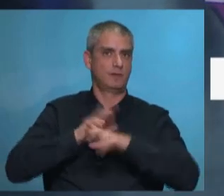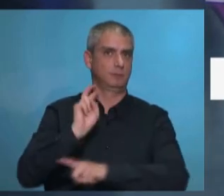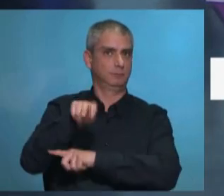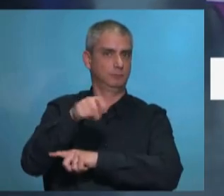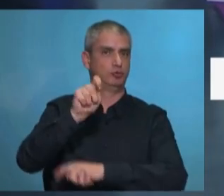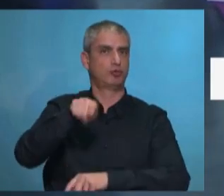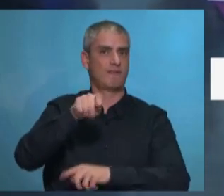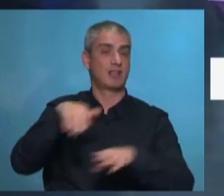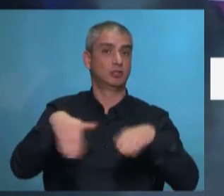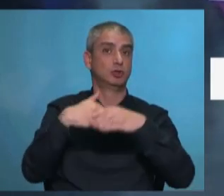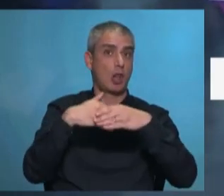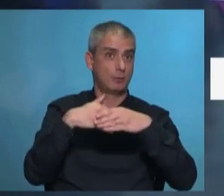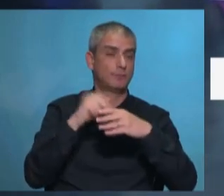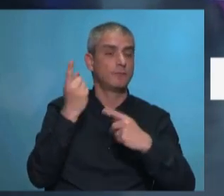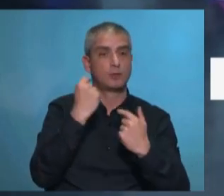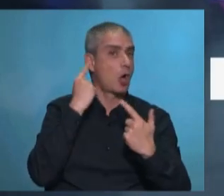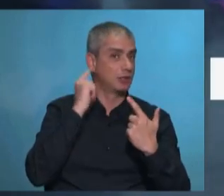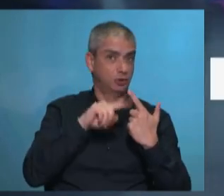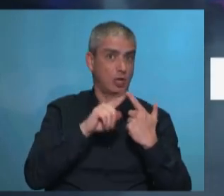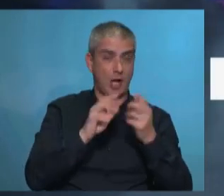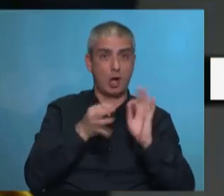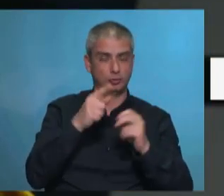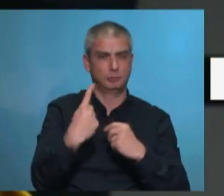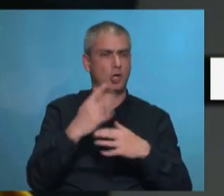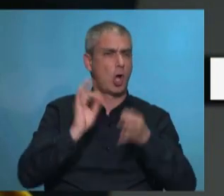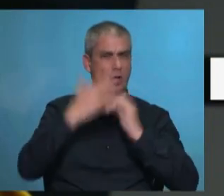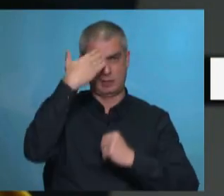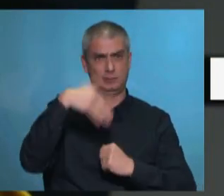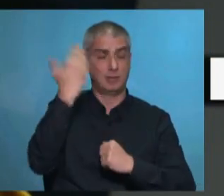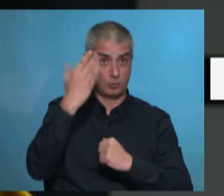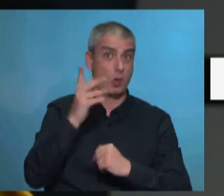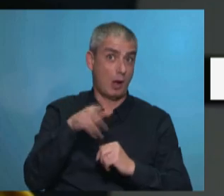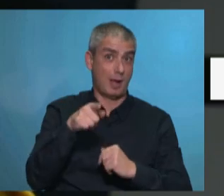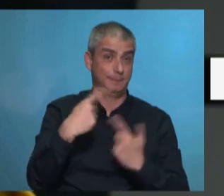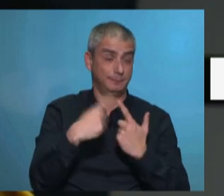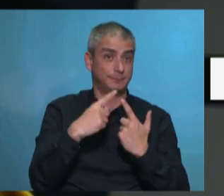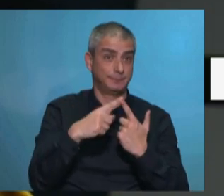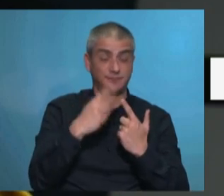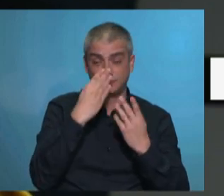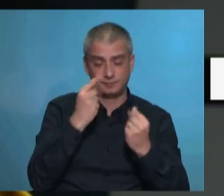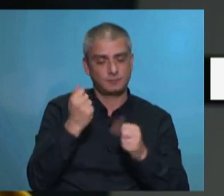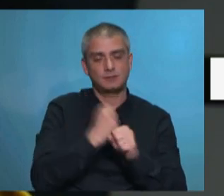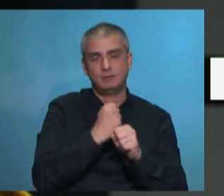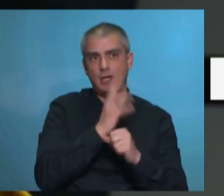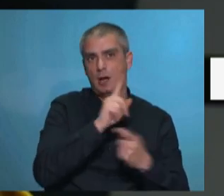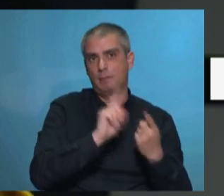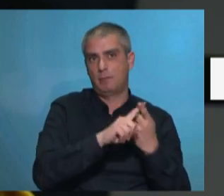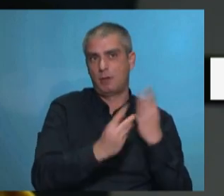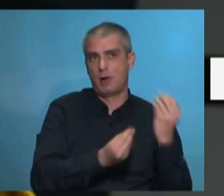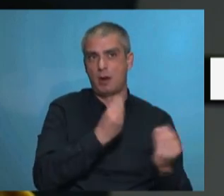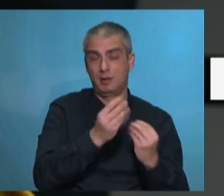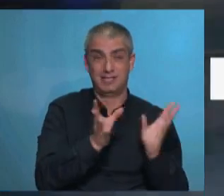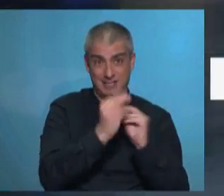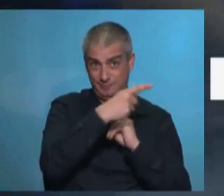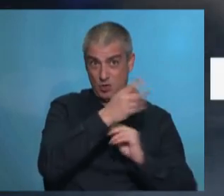כשופטת שלום. חשודה נוספת, עורכת דין מוכרת גם כן, שעל פי החשד ניהלה גם היא את אותם קשרים אינטימיים